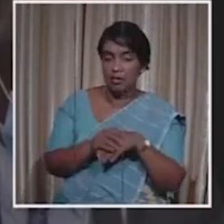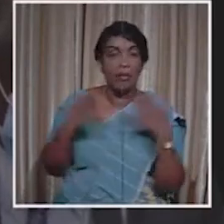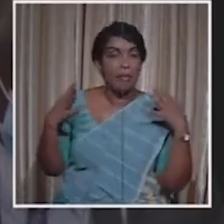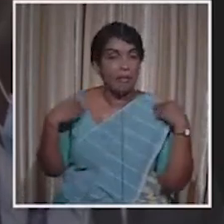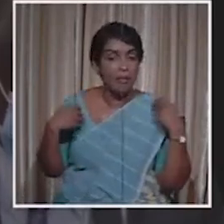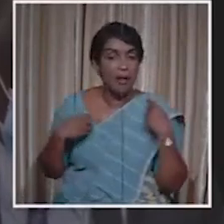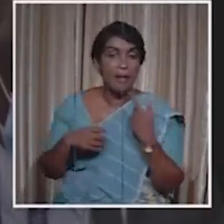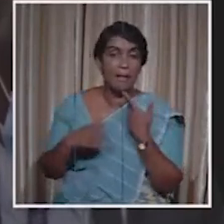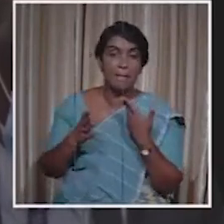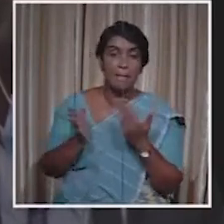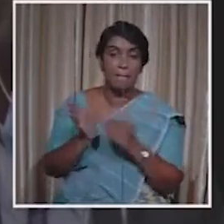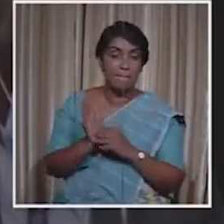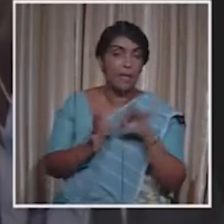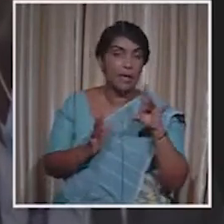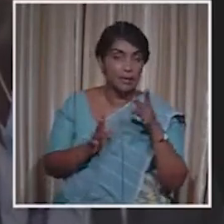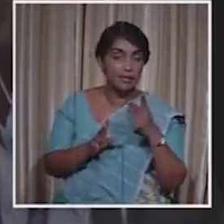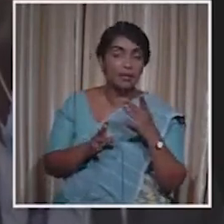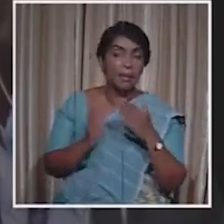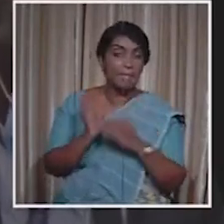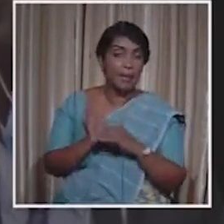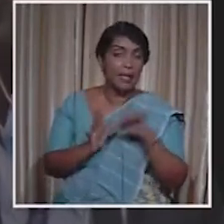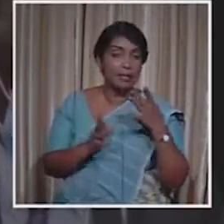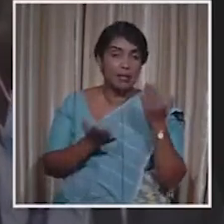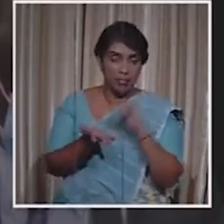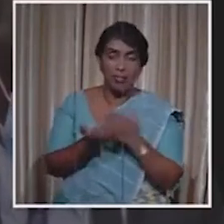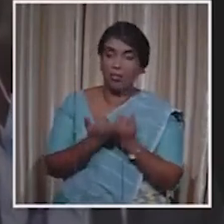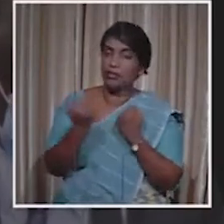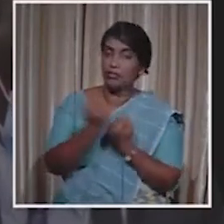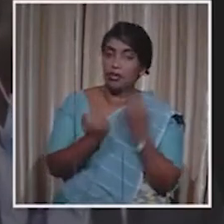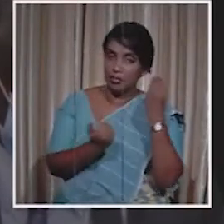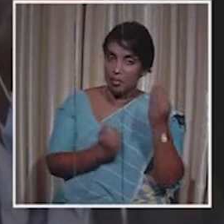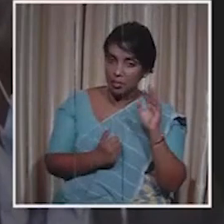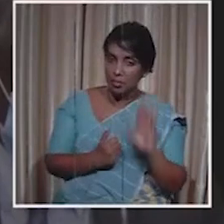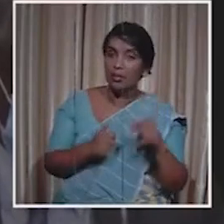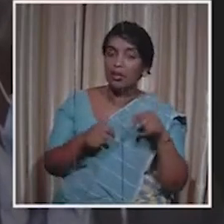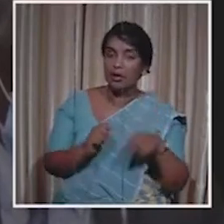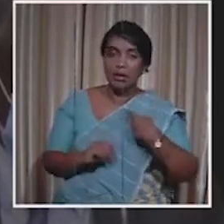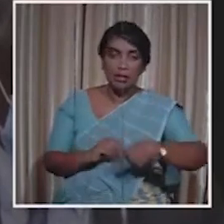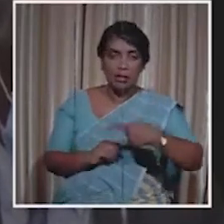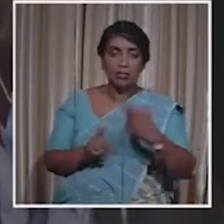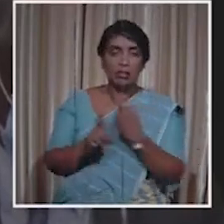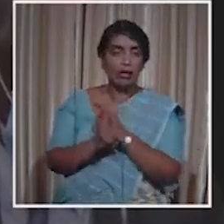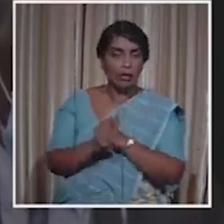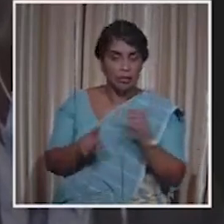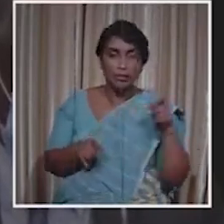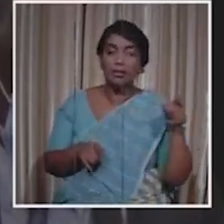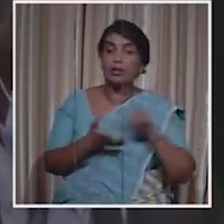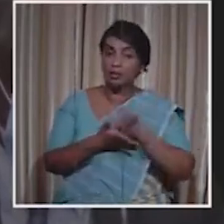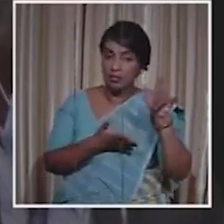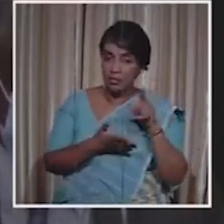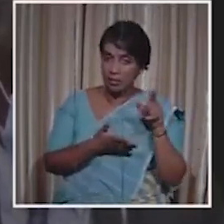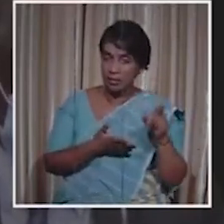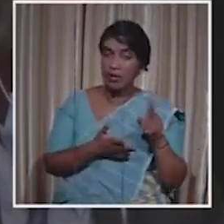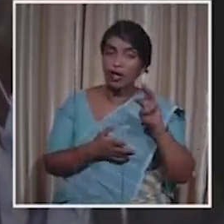$100 மில்லியன் மானியமாக வழங்குவதற்கு இந்தியா தயாராக இருக்கிறது. ஆனால் நாளாந்தம் கட்டுநாயக்க விமான நிலையத்திலே